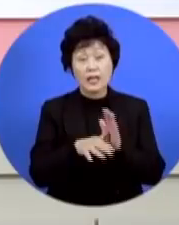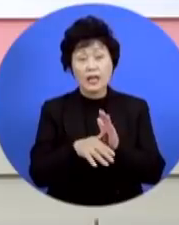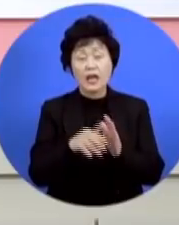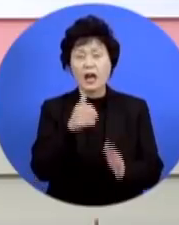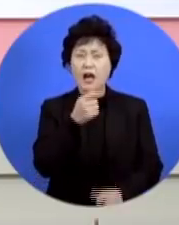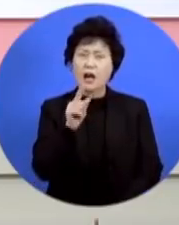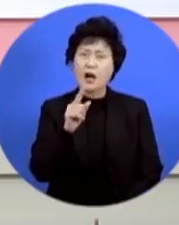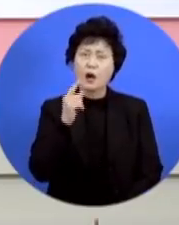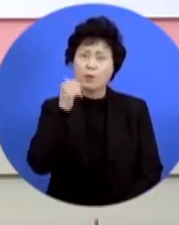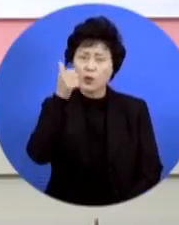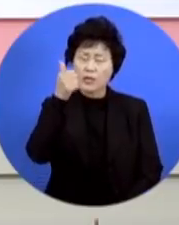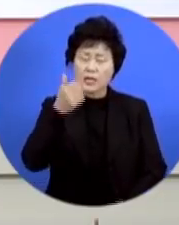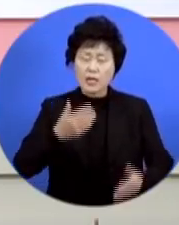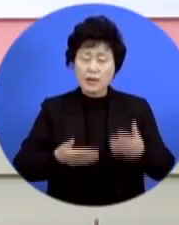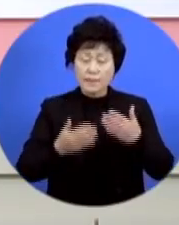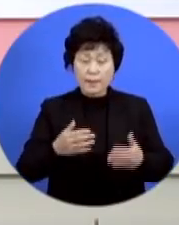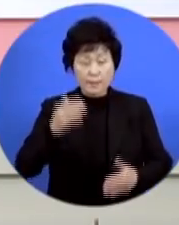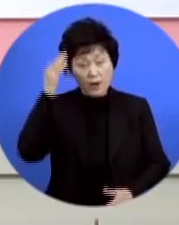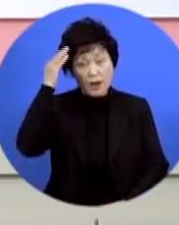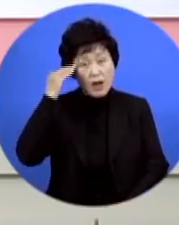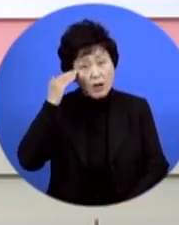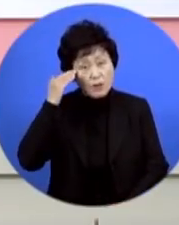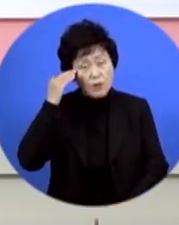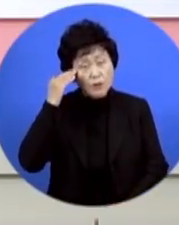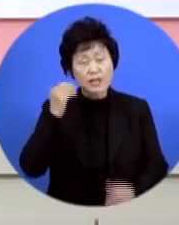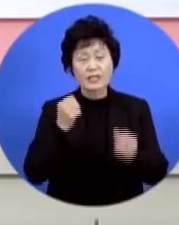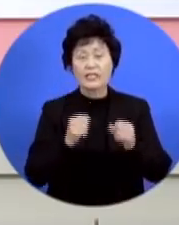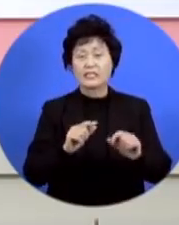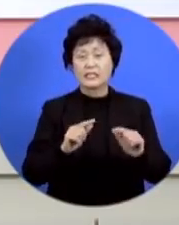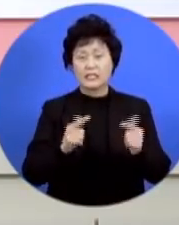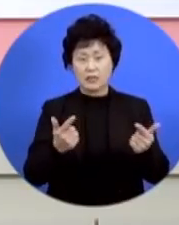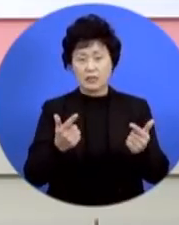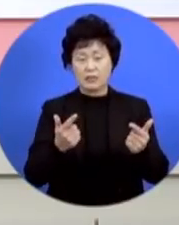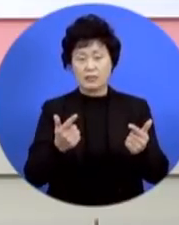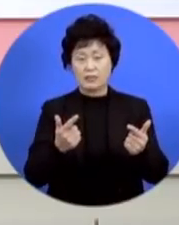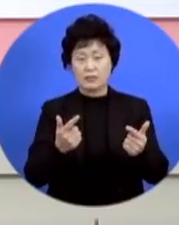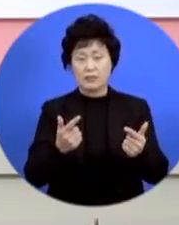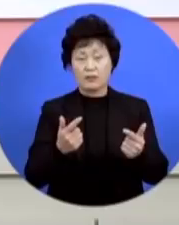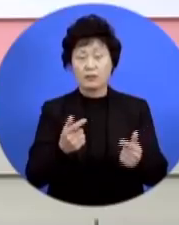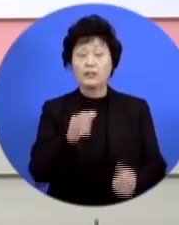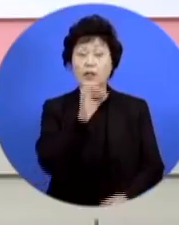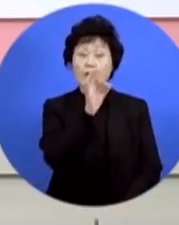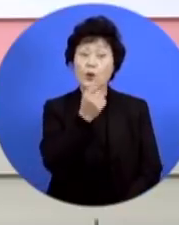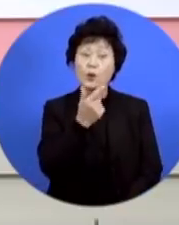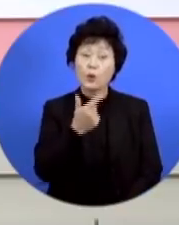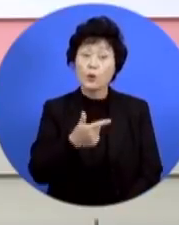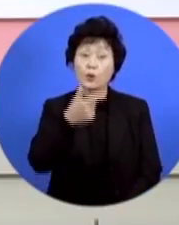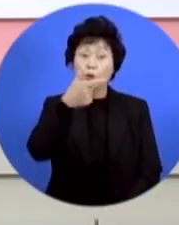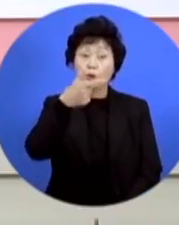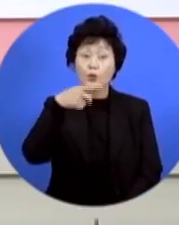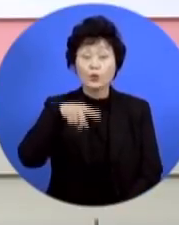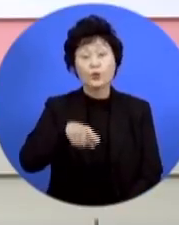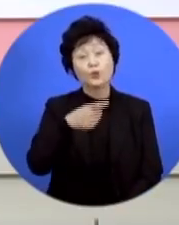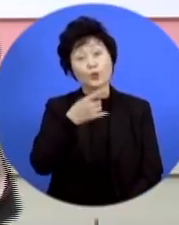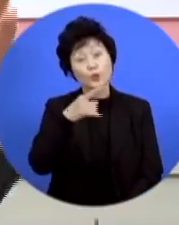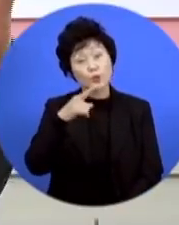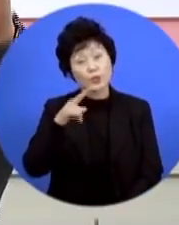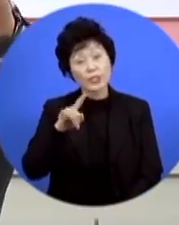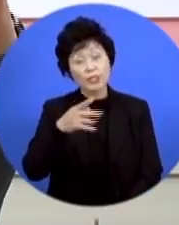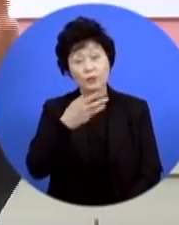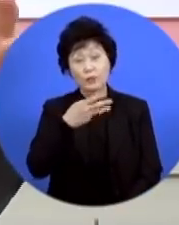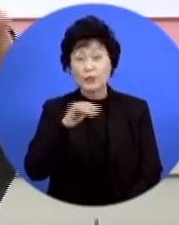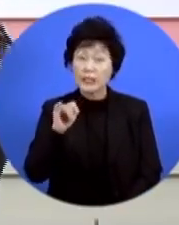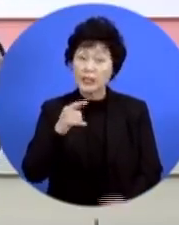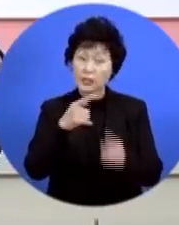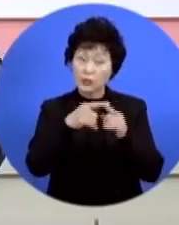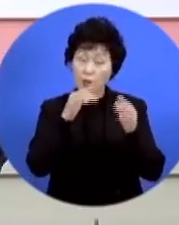계셔가지고 네네. 그 설교를 하다 보니까 거기 더 바빠졌는데 온누리교회가 러브 소나타라는 걸 시작했어요. 그 일본 지역으로 가서 네.